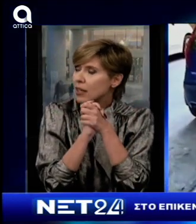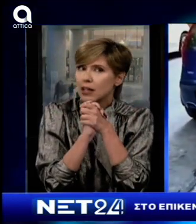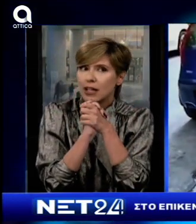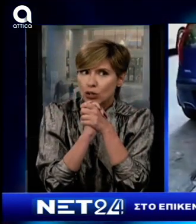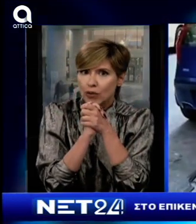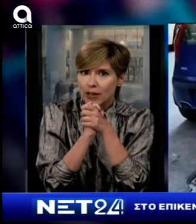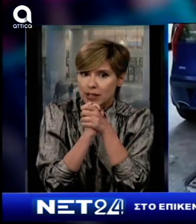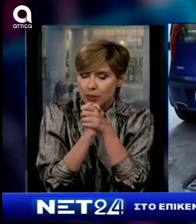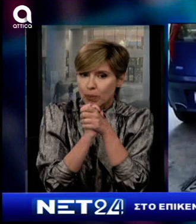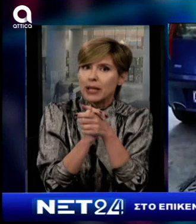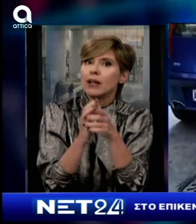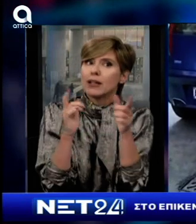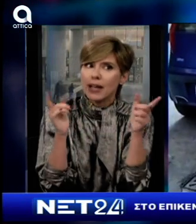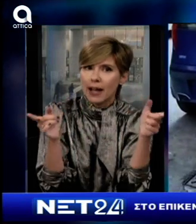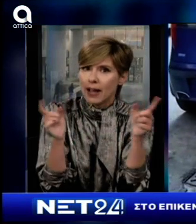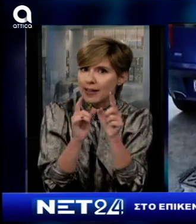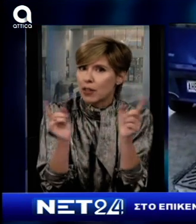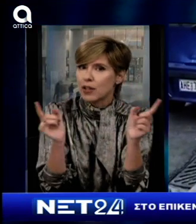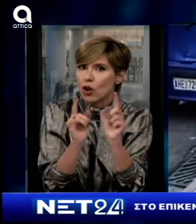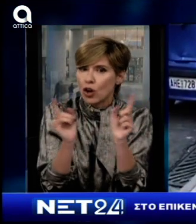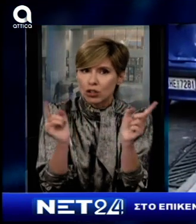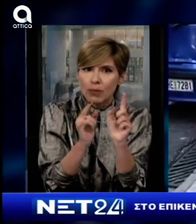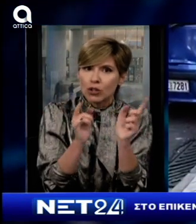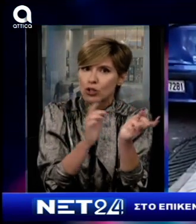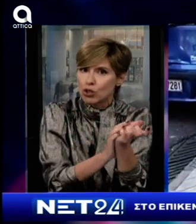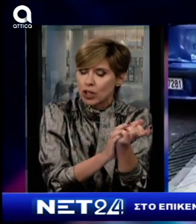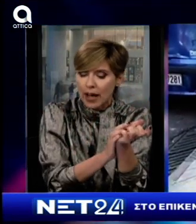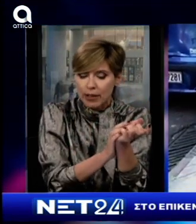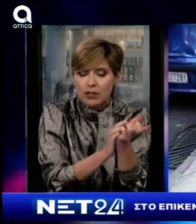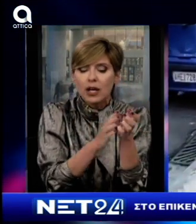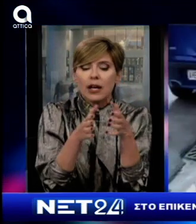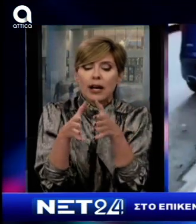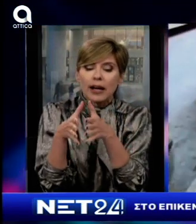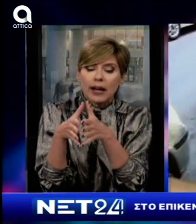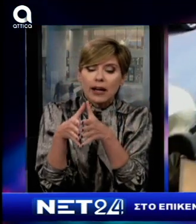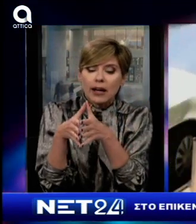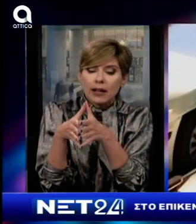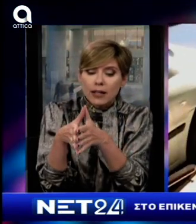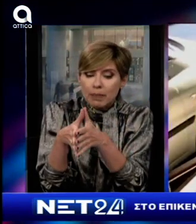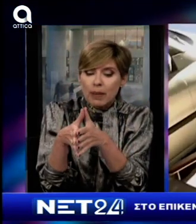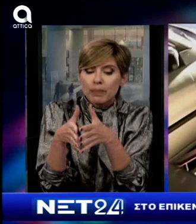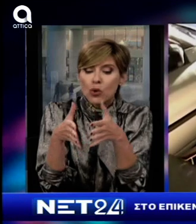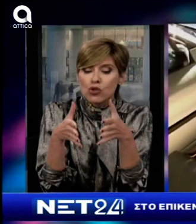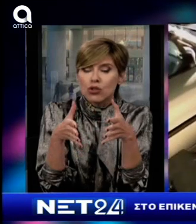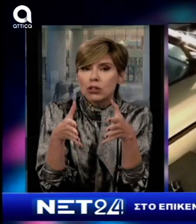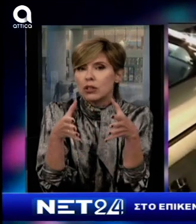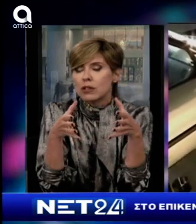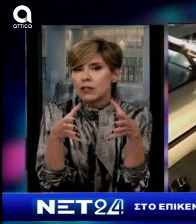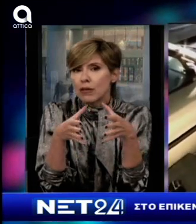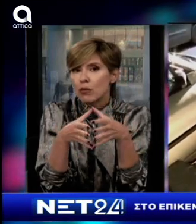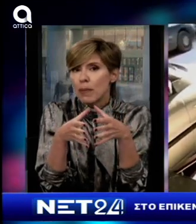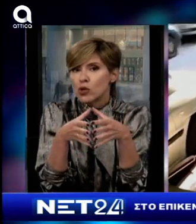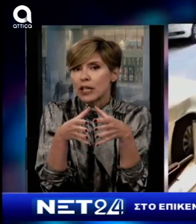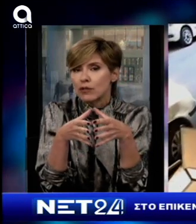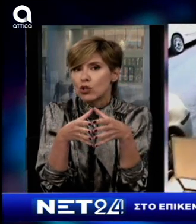όμως. Είναι το βράδυ στην εκπομπή και τέθη το ερώτημα ο κύριος Γεωργιάδης. Είπε πως